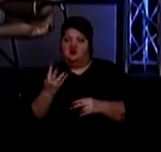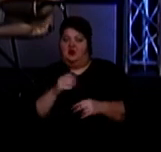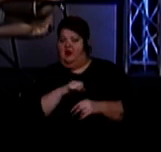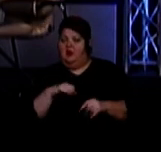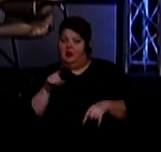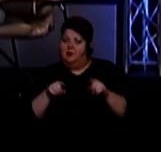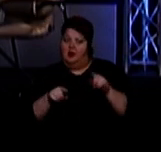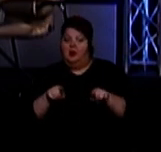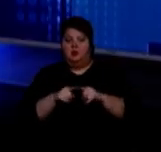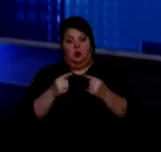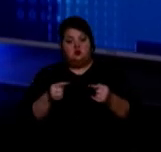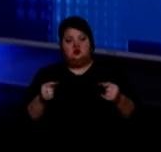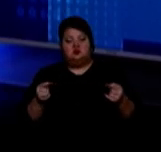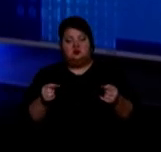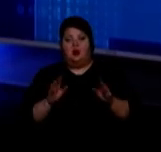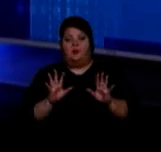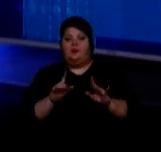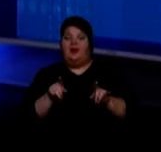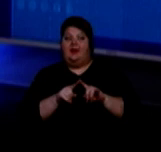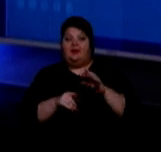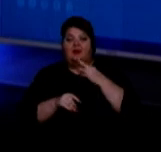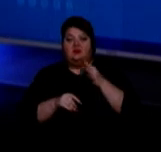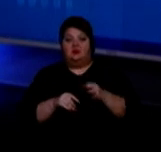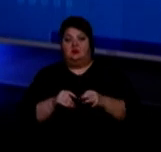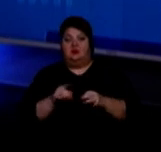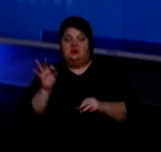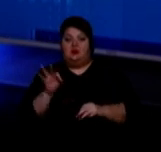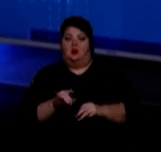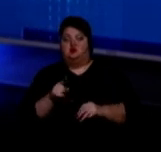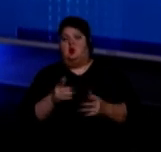також інші групи? Ну, так сказати зразу,